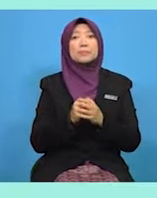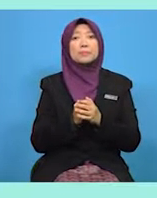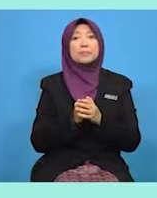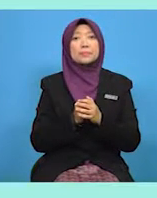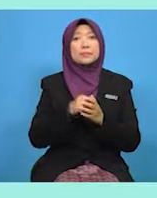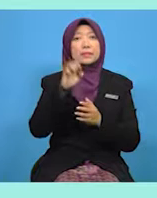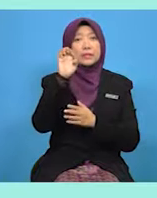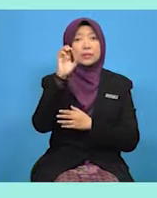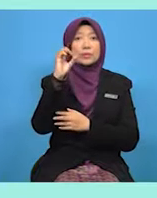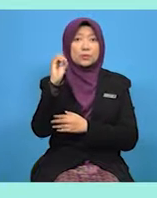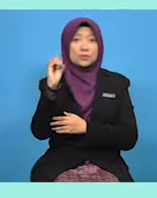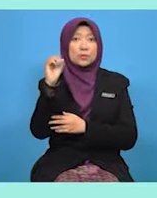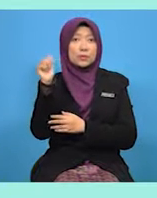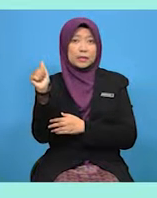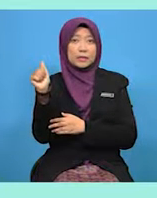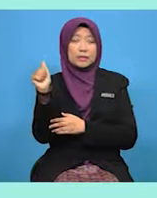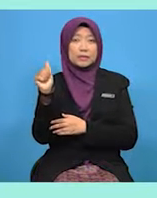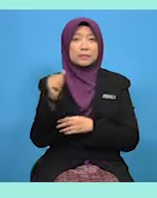E kosong A.